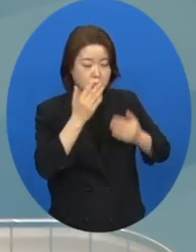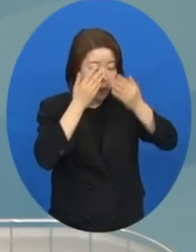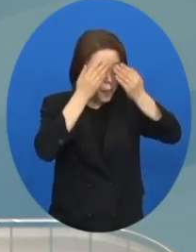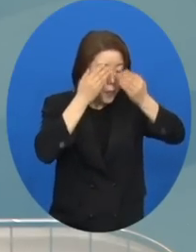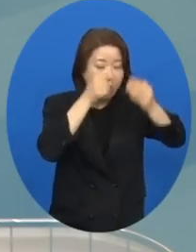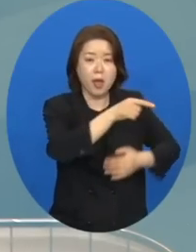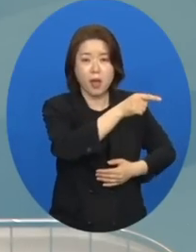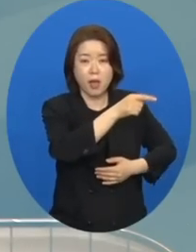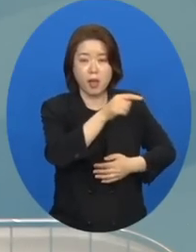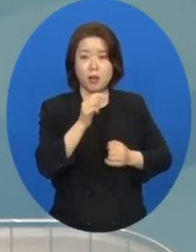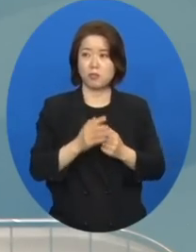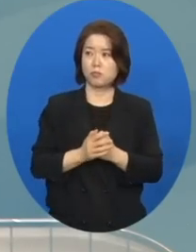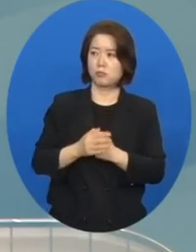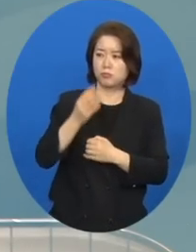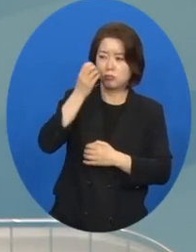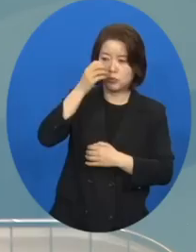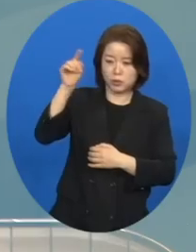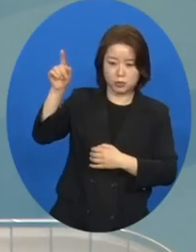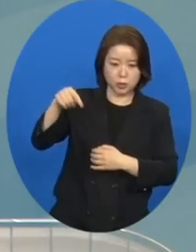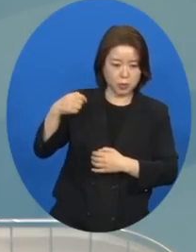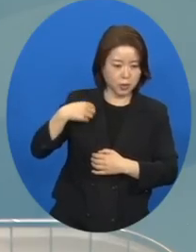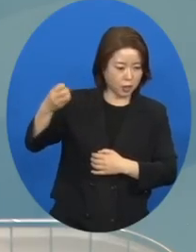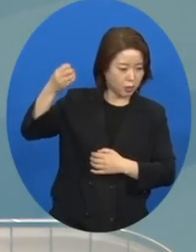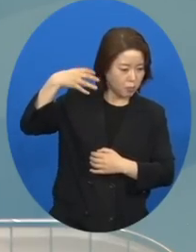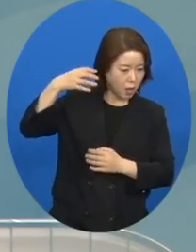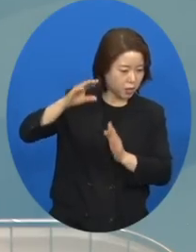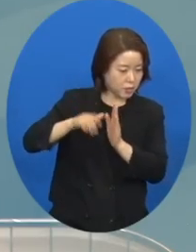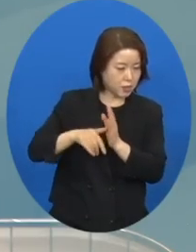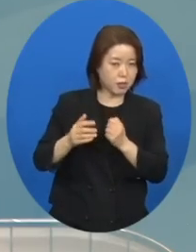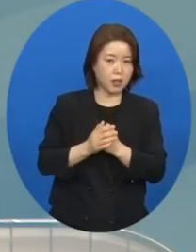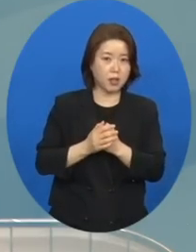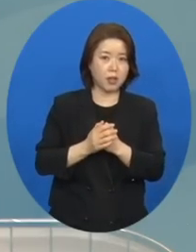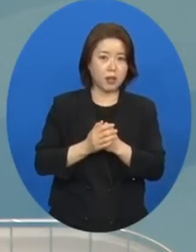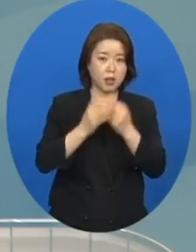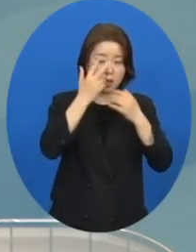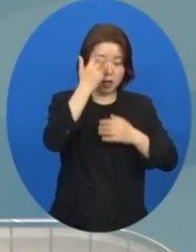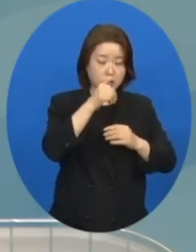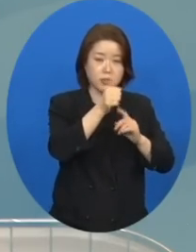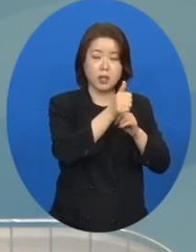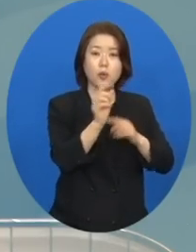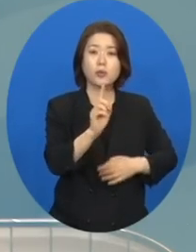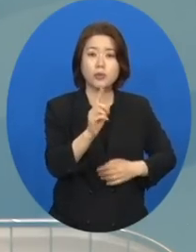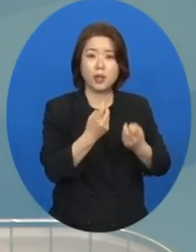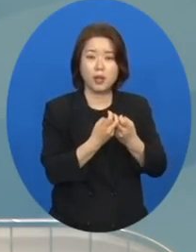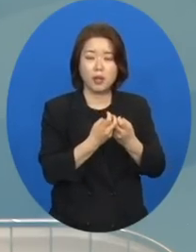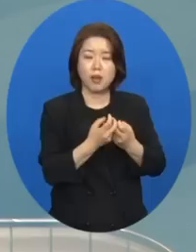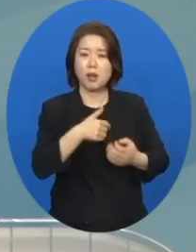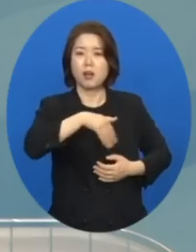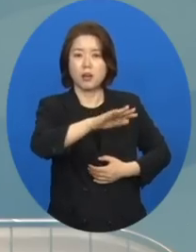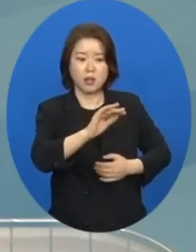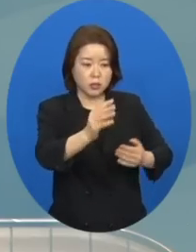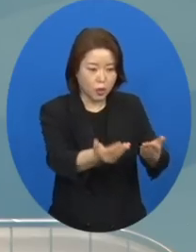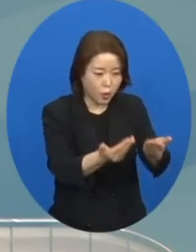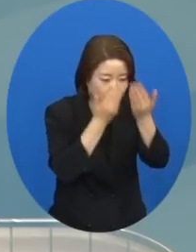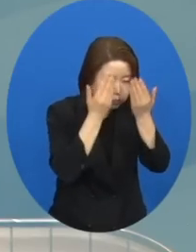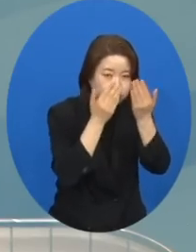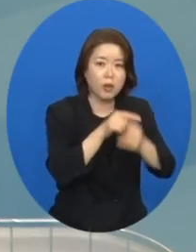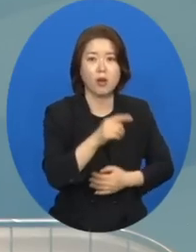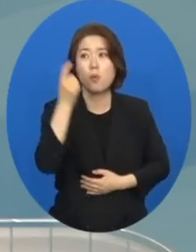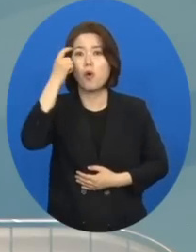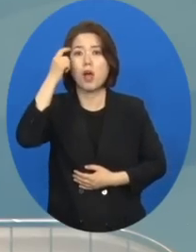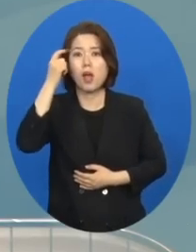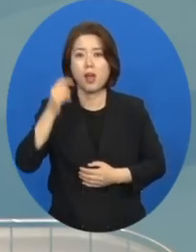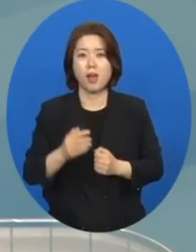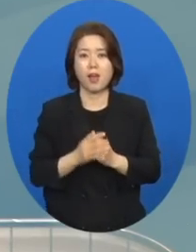왜 나선 사람이 와서 자기의 그런 얘기를 했을 때 이 사람이 어떻게 했습니까 가서 씻었어요 왜 그럴까요 오늘